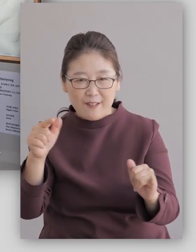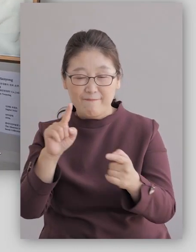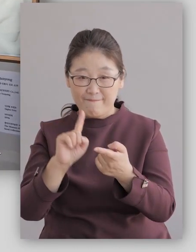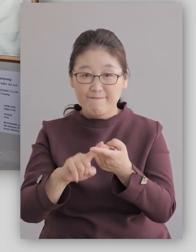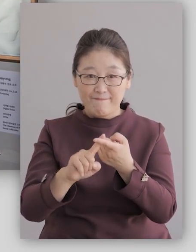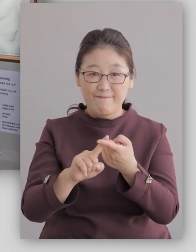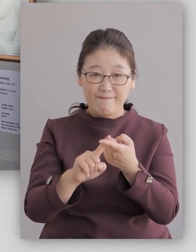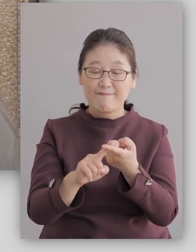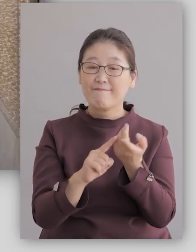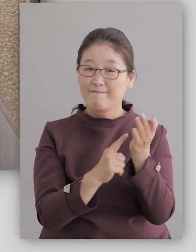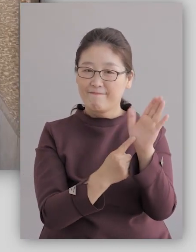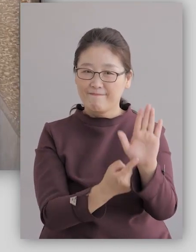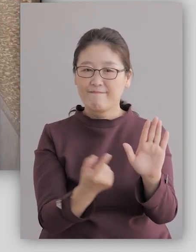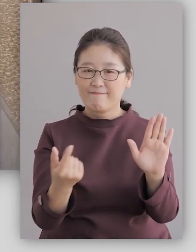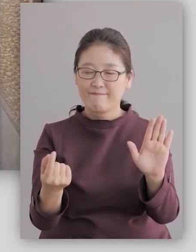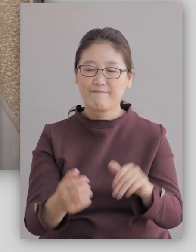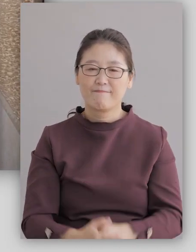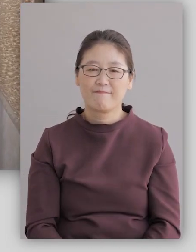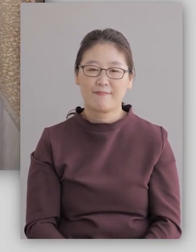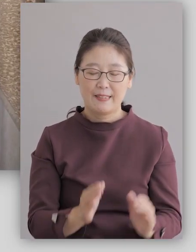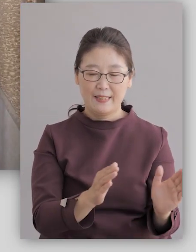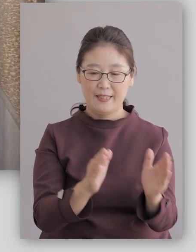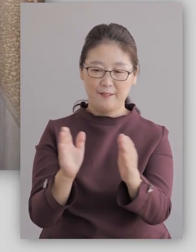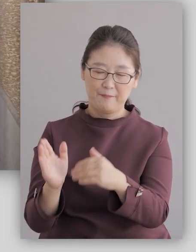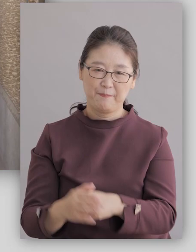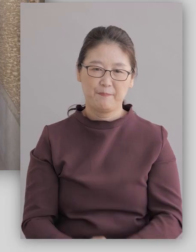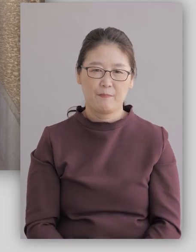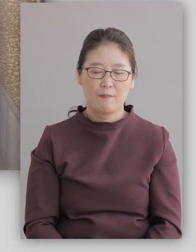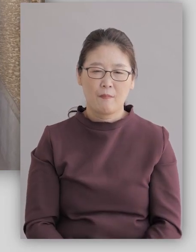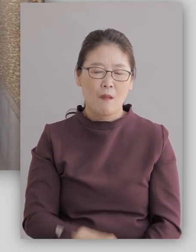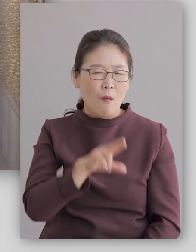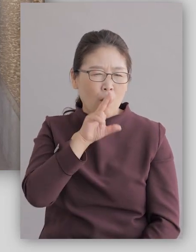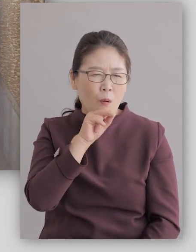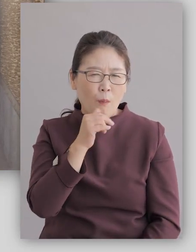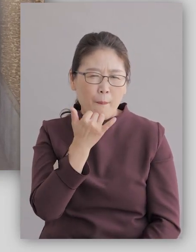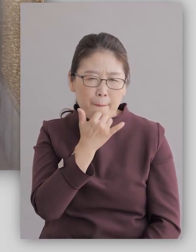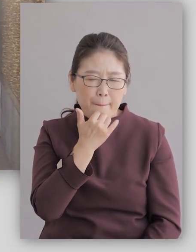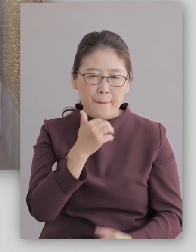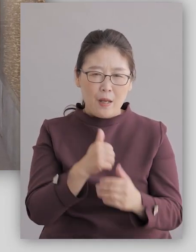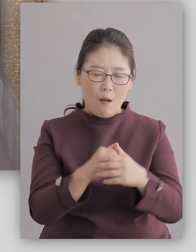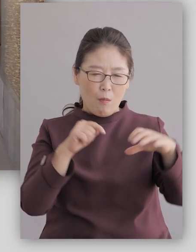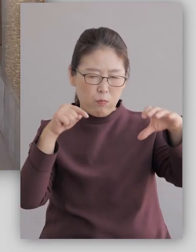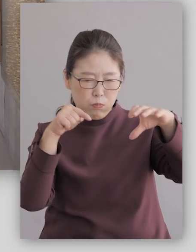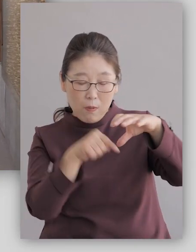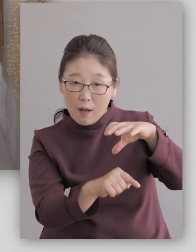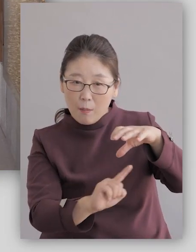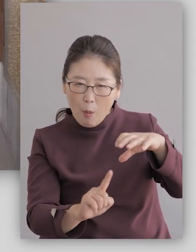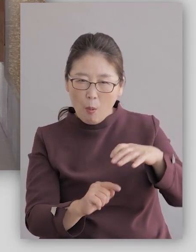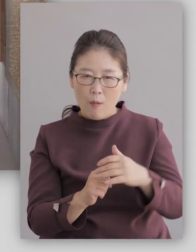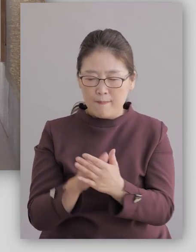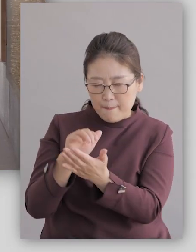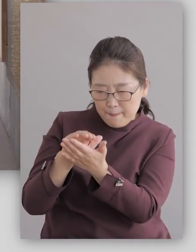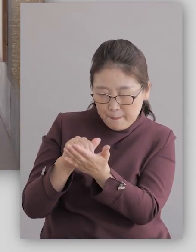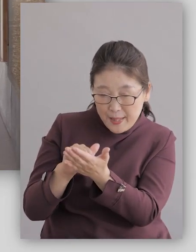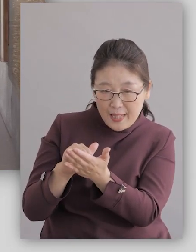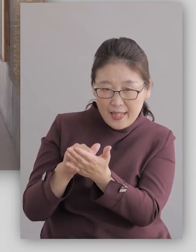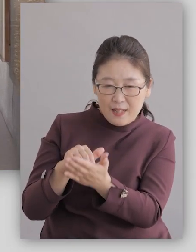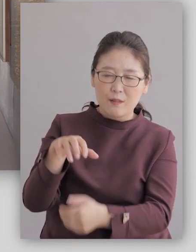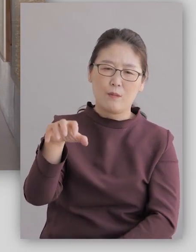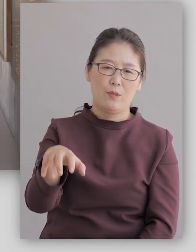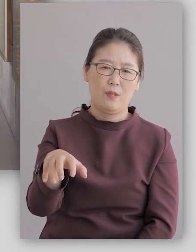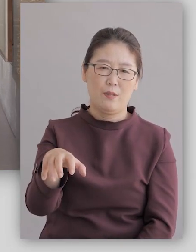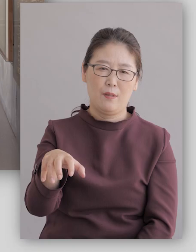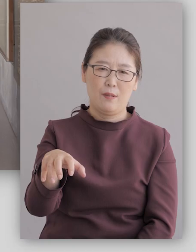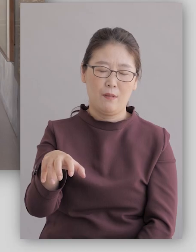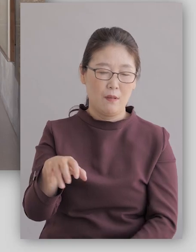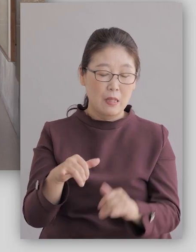살펴볼 수 있겠습니다. 이 3섹션인 회색 동굴이죠. 회색 동굴은 밀실을 의미합니다. 이렇게